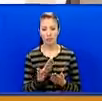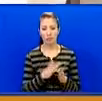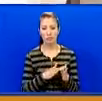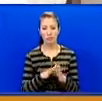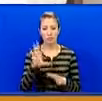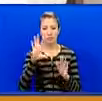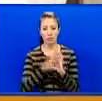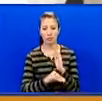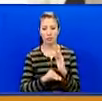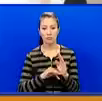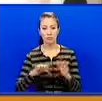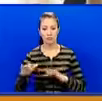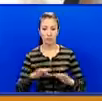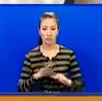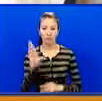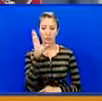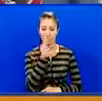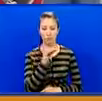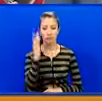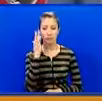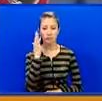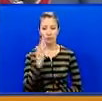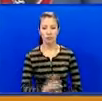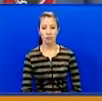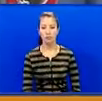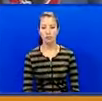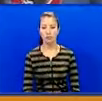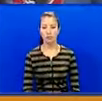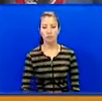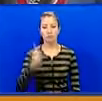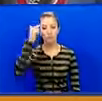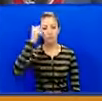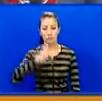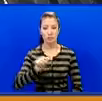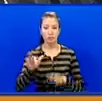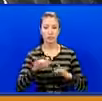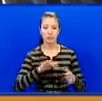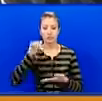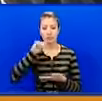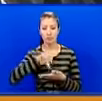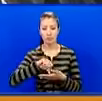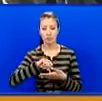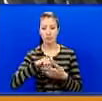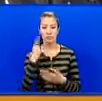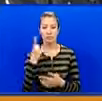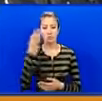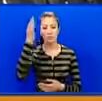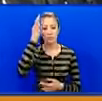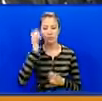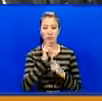деңгейде атқардық деп ойлаймын. Зияткерлік шараға қатысып, естелік сыйлықтарға ие болғандардың бірі қала тұрғыны